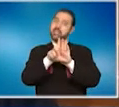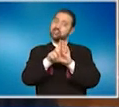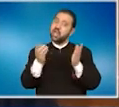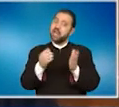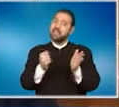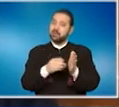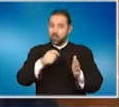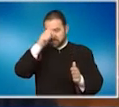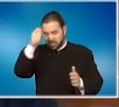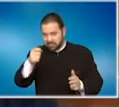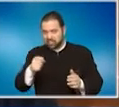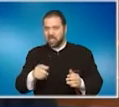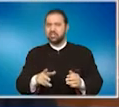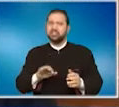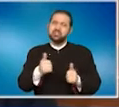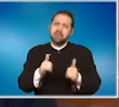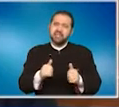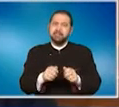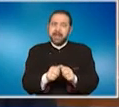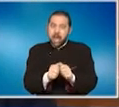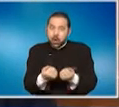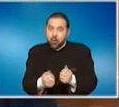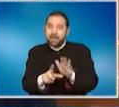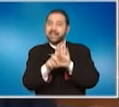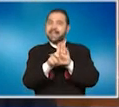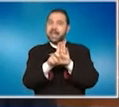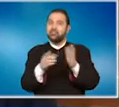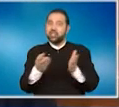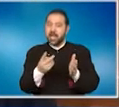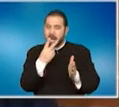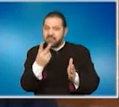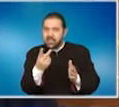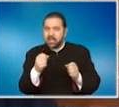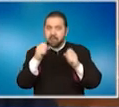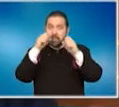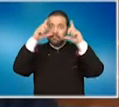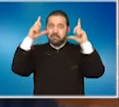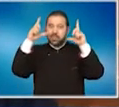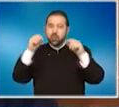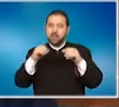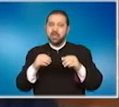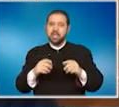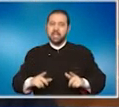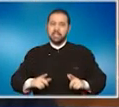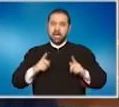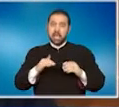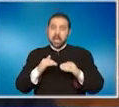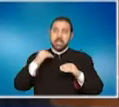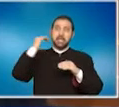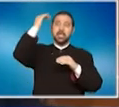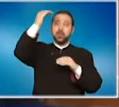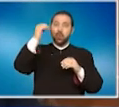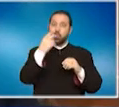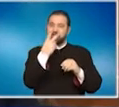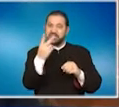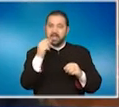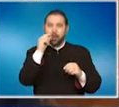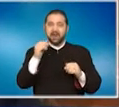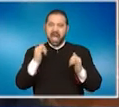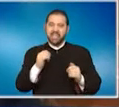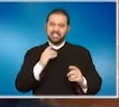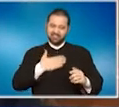nevrând și se mai petrec de multe ori ruperi de lege pe care le considerăm minuni, petreceri mai presus de firea lucrurilor. Și astăzi